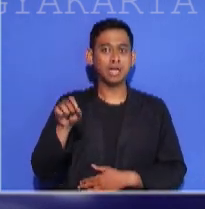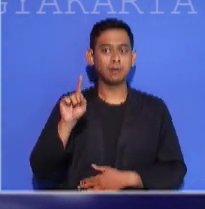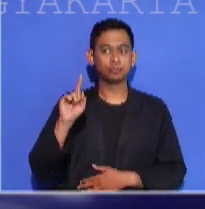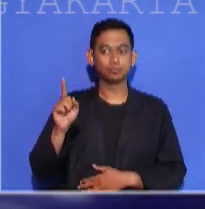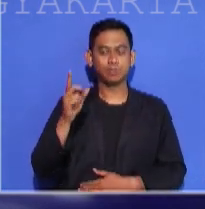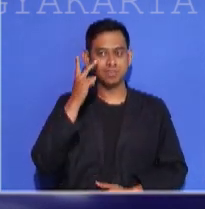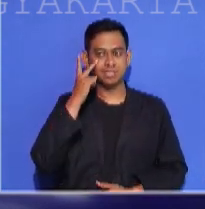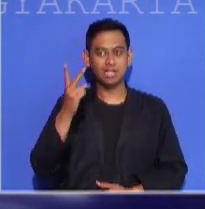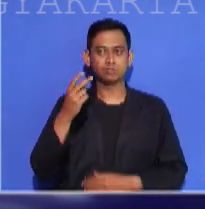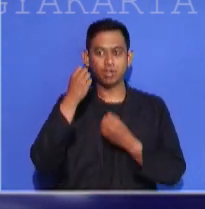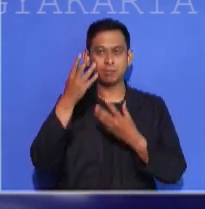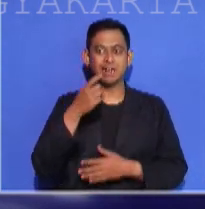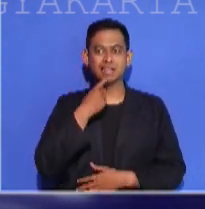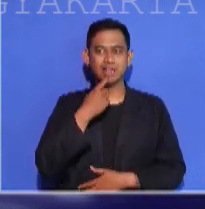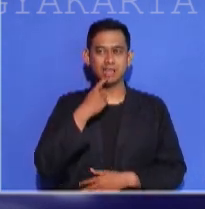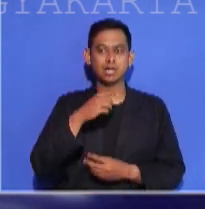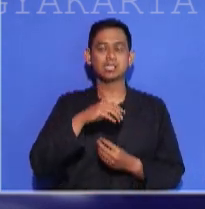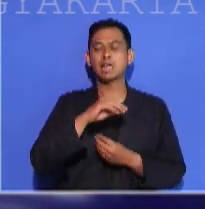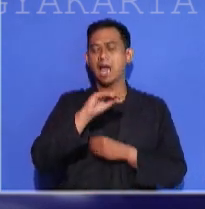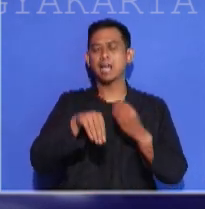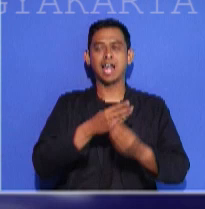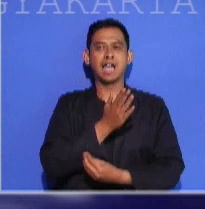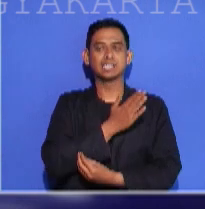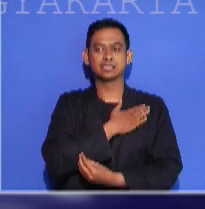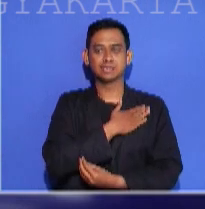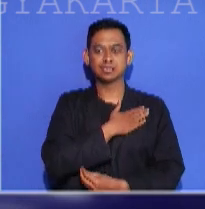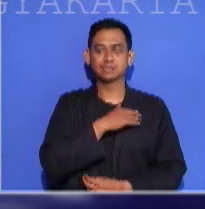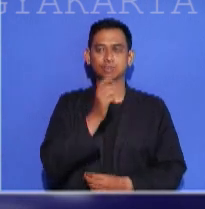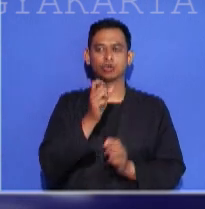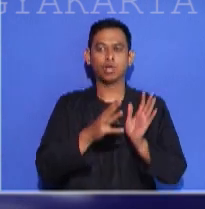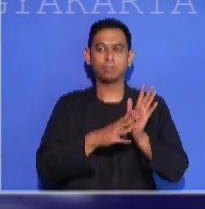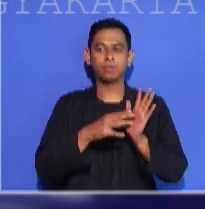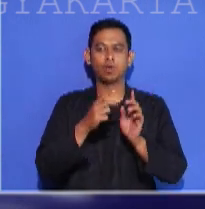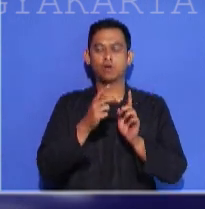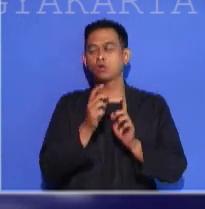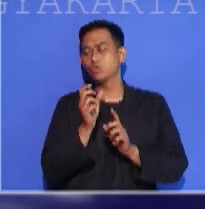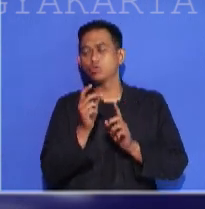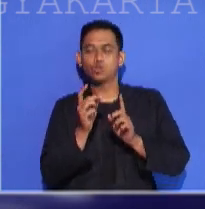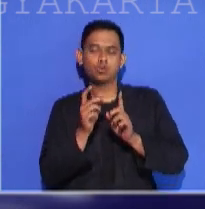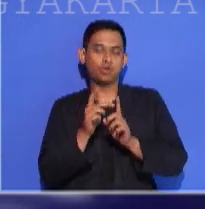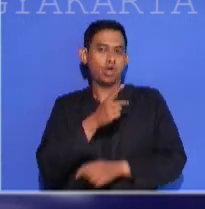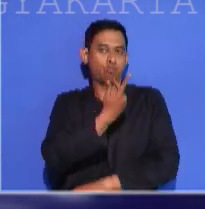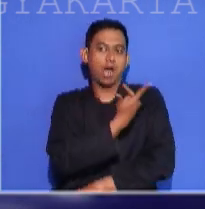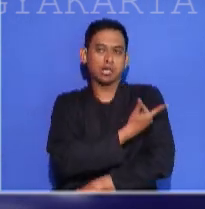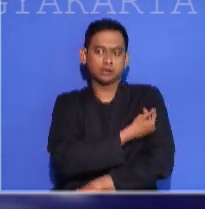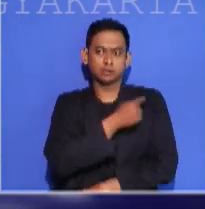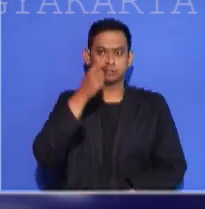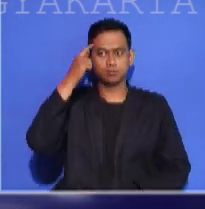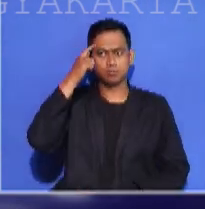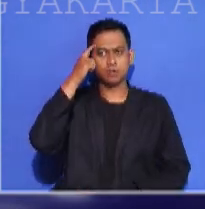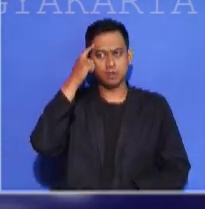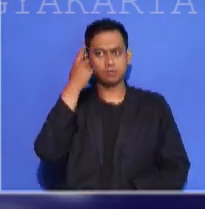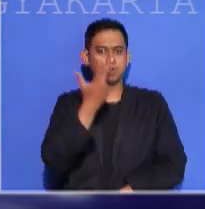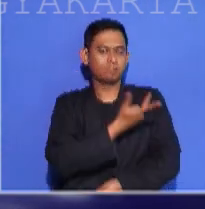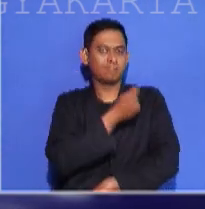melihat informasi mengenai calon jemah haji dan umrah sebaiknya divaksin meningitis 14 Hari sebelum berangkat menuju wilayah endemis